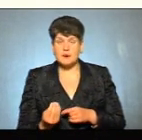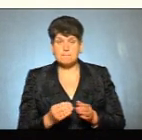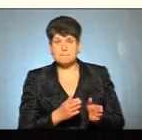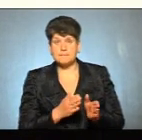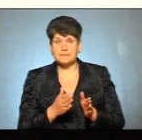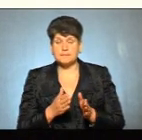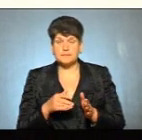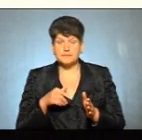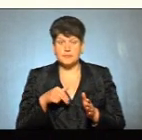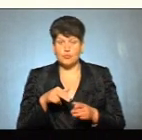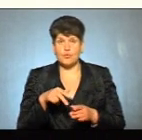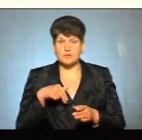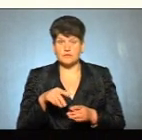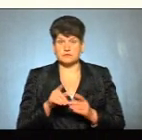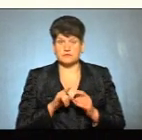переходить через аеропорт.